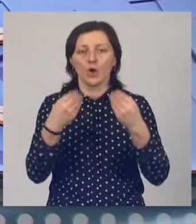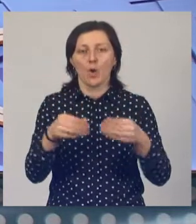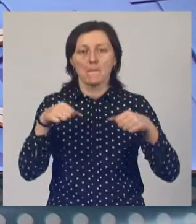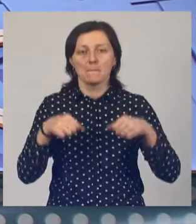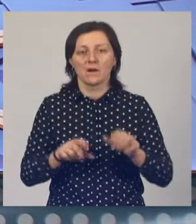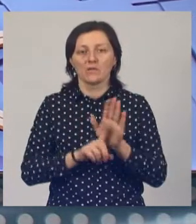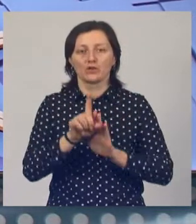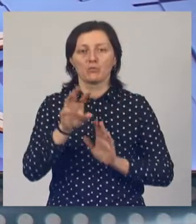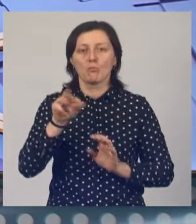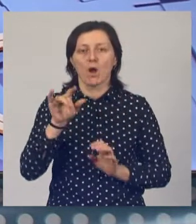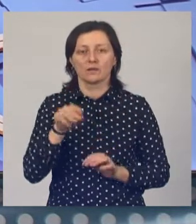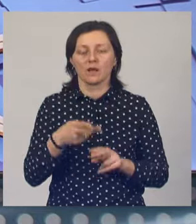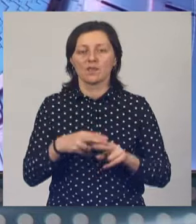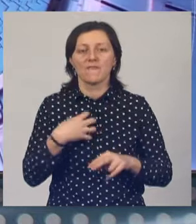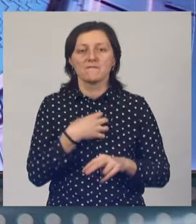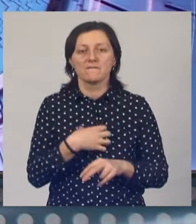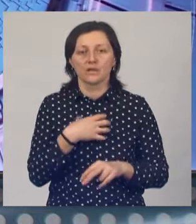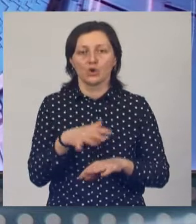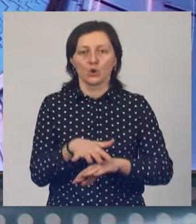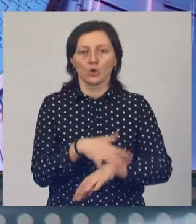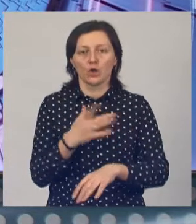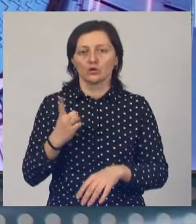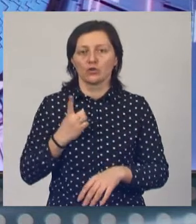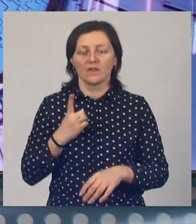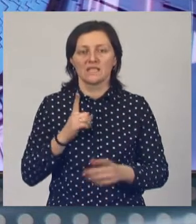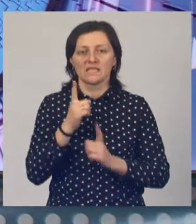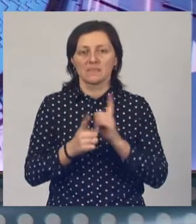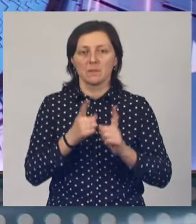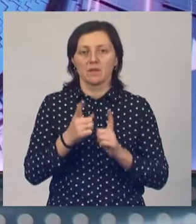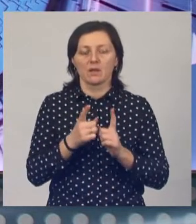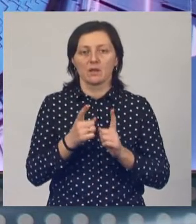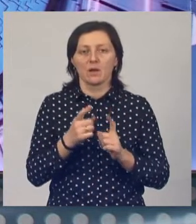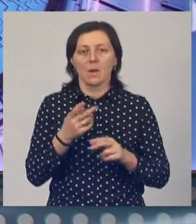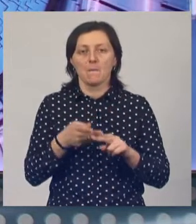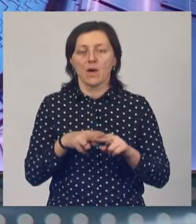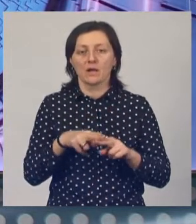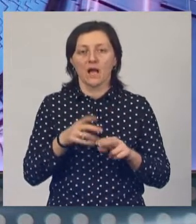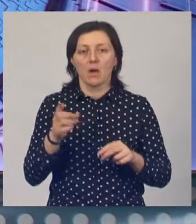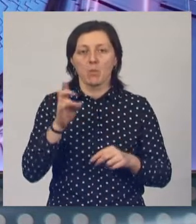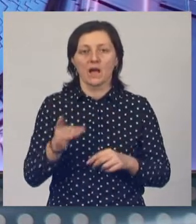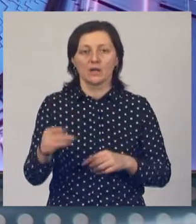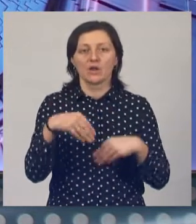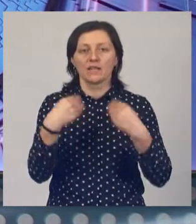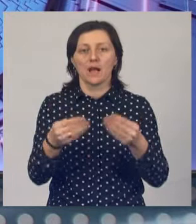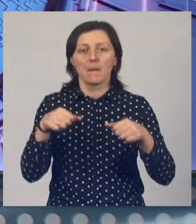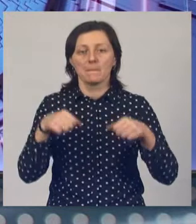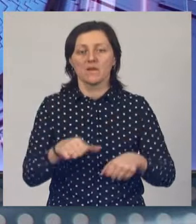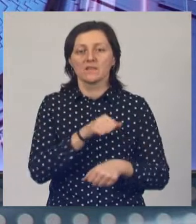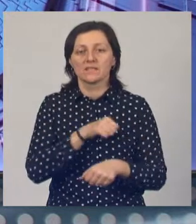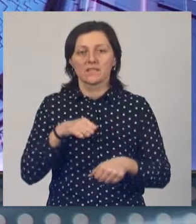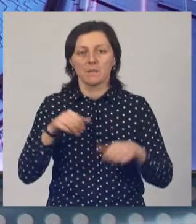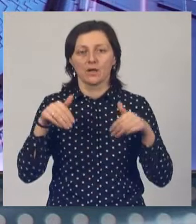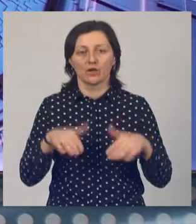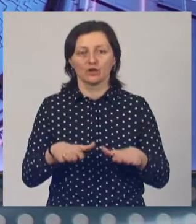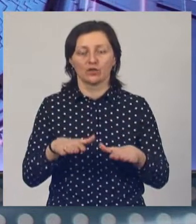смарта это очень важные долгожданное изменение имеющие высокую социальную значимость причем регионам дали право самостоятельно определить